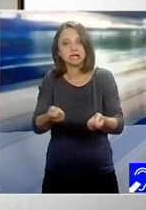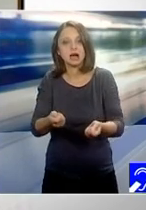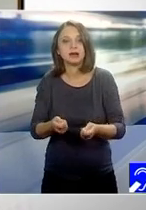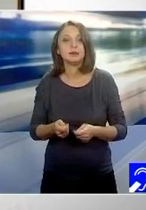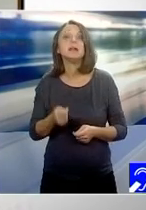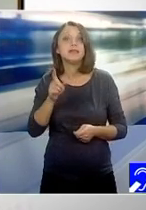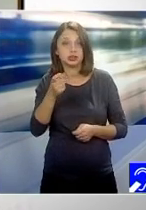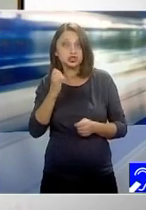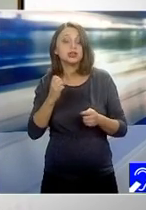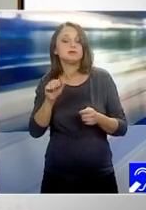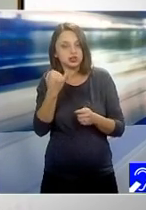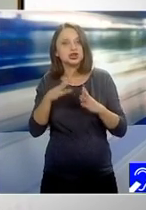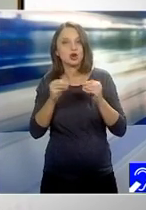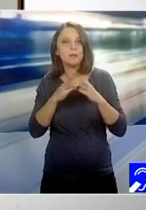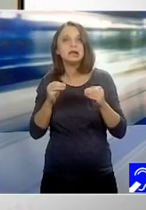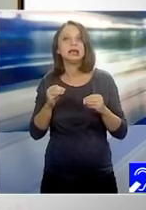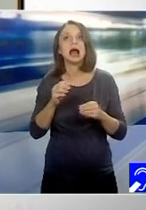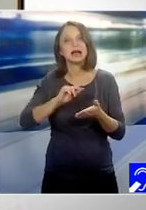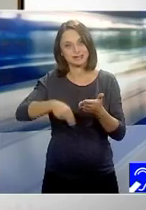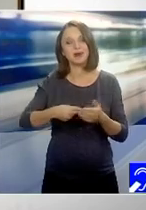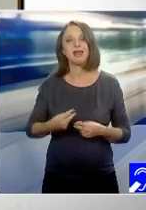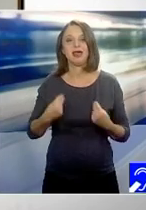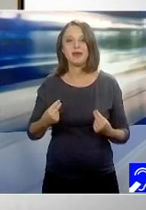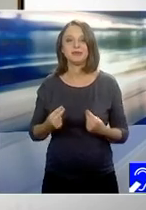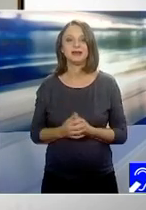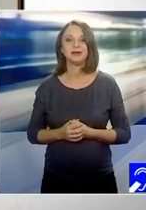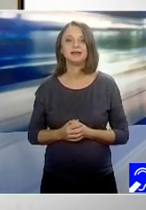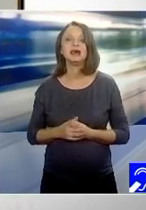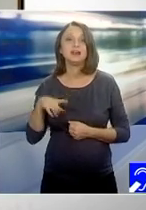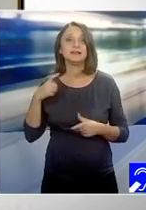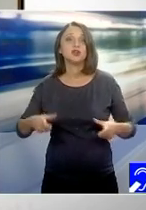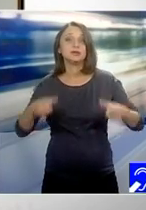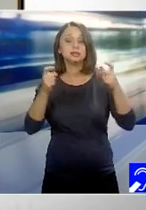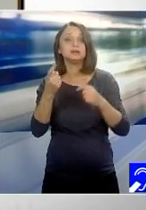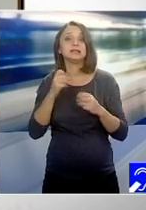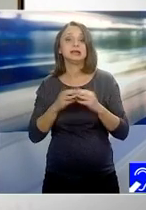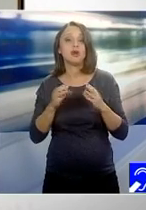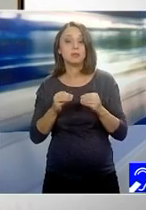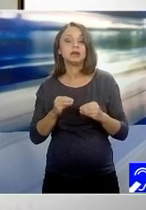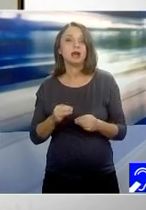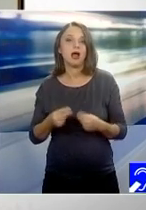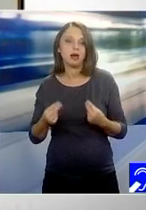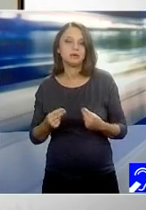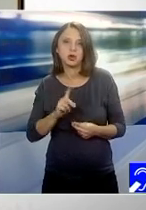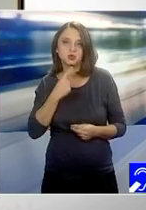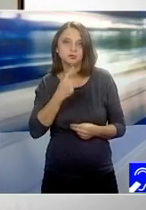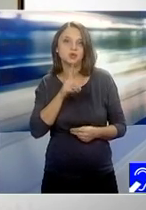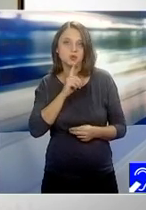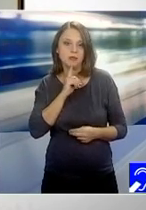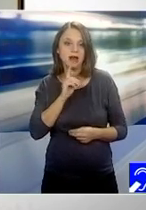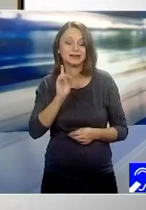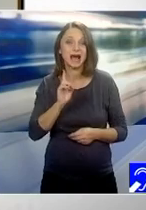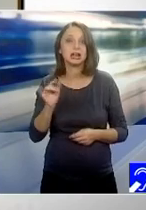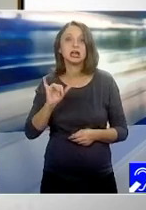se află și România. Și este o instituție, mai bine nu zic numele, dar cetățenii români care vor să ia